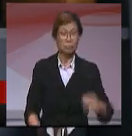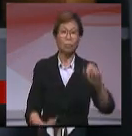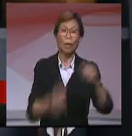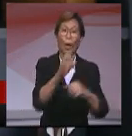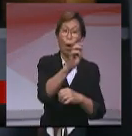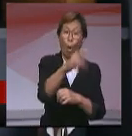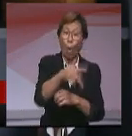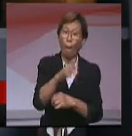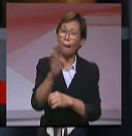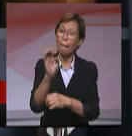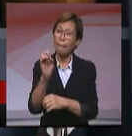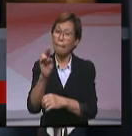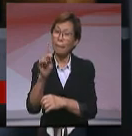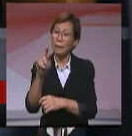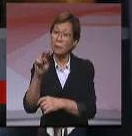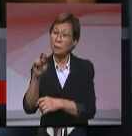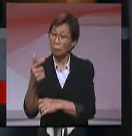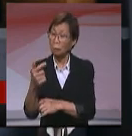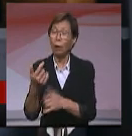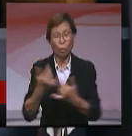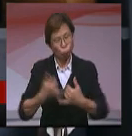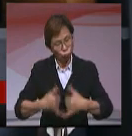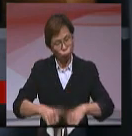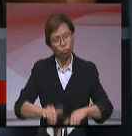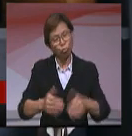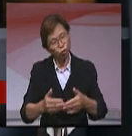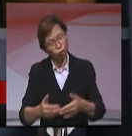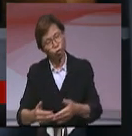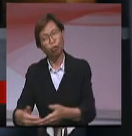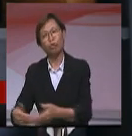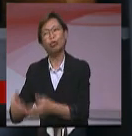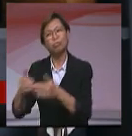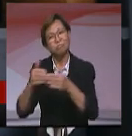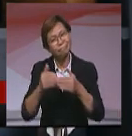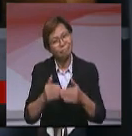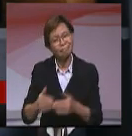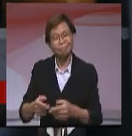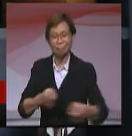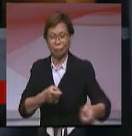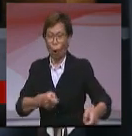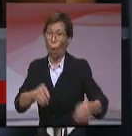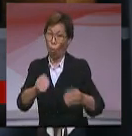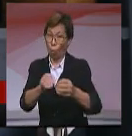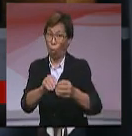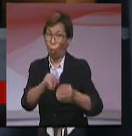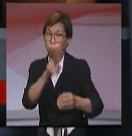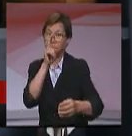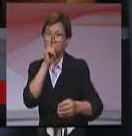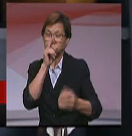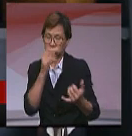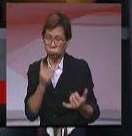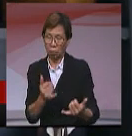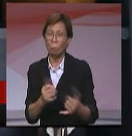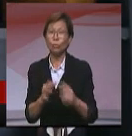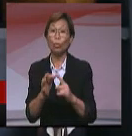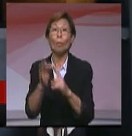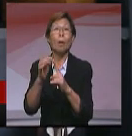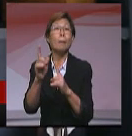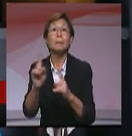Ops Benteng ini terus dilaksanakan dengan kawalan yang lebih ketat, terutamanya